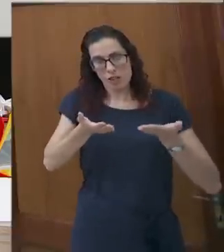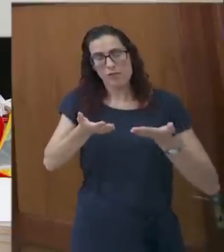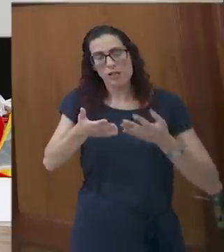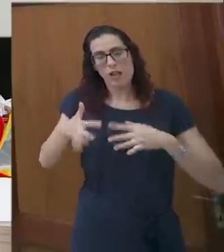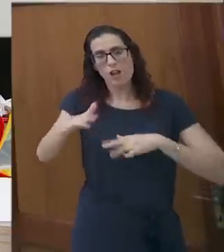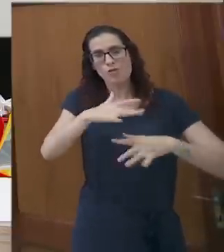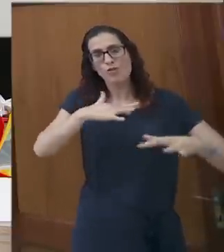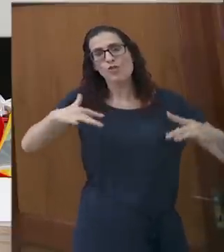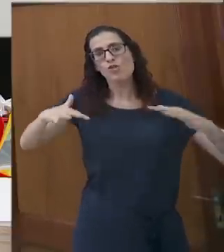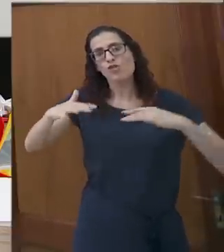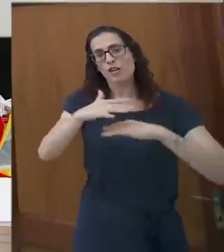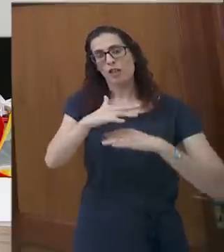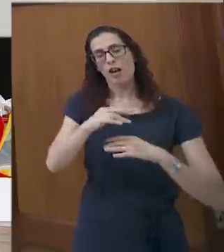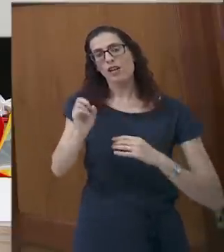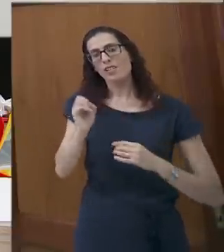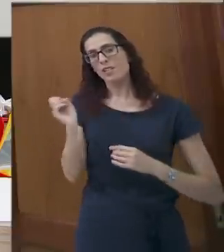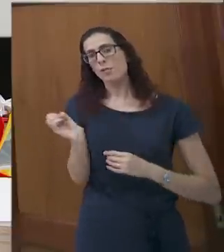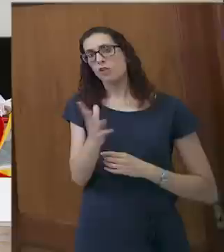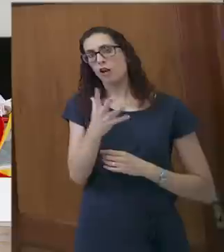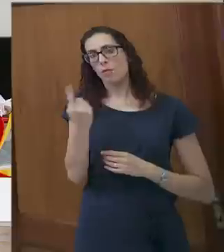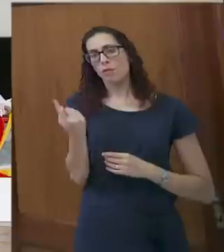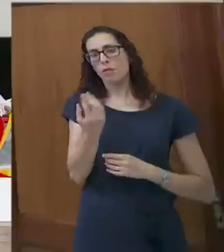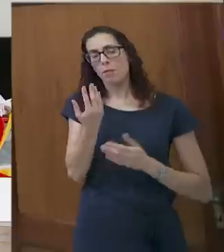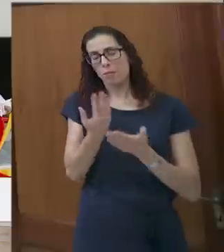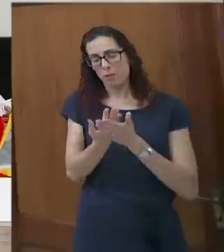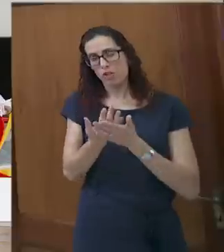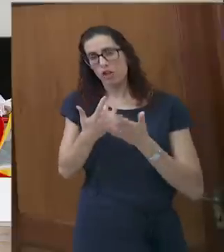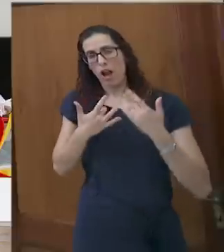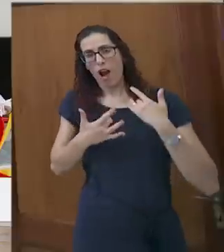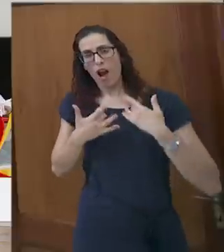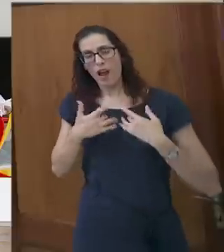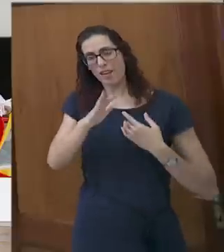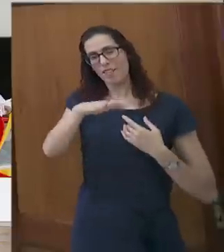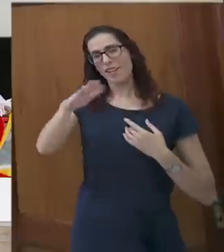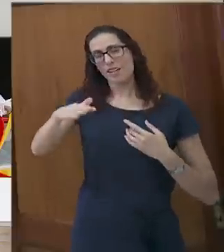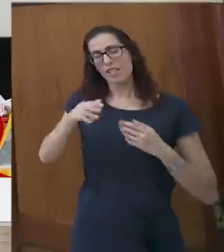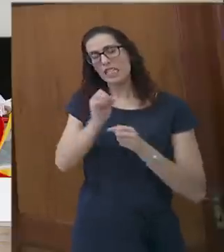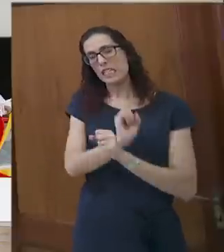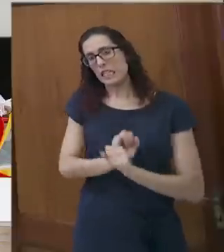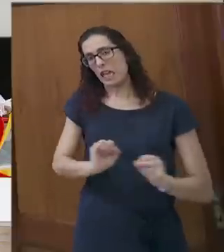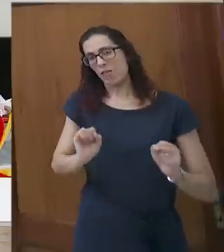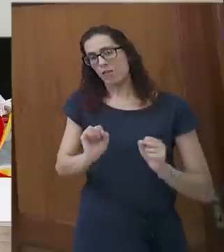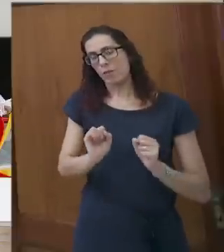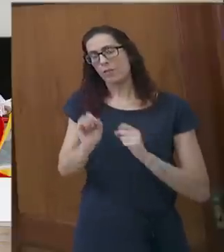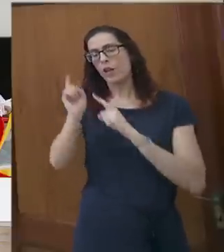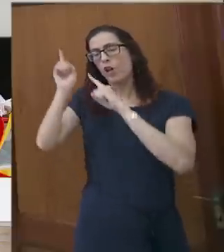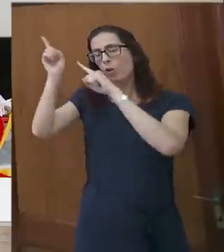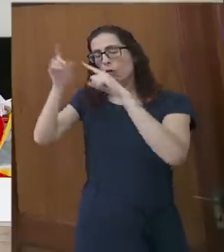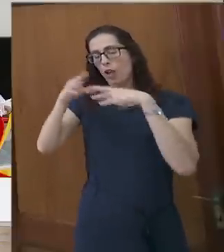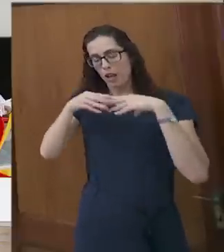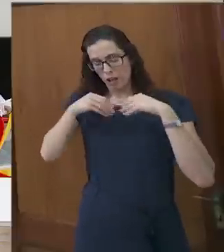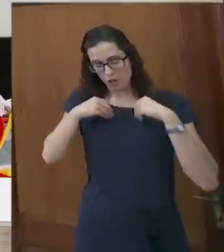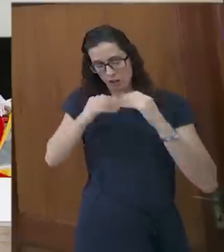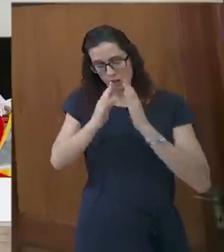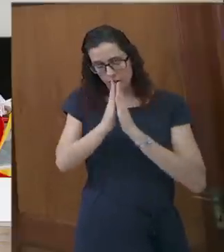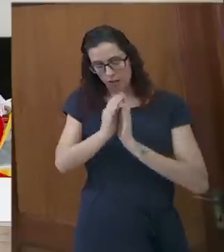ġid tas-soċjetà u speċjalment biex insalvaw ħajjiet in-nies. Nitolbu.